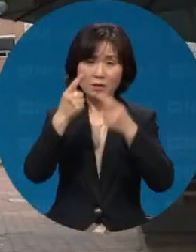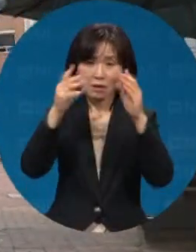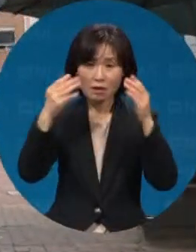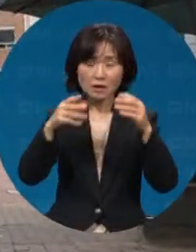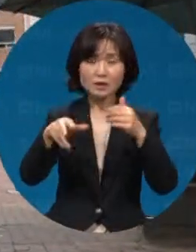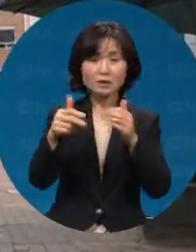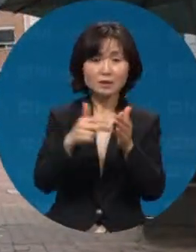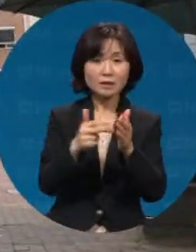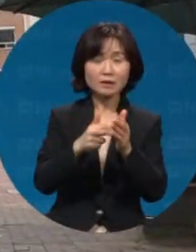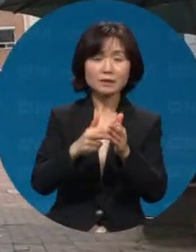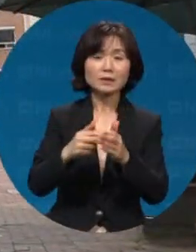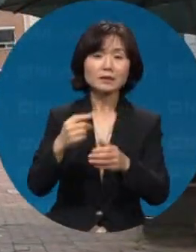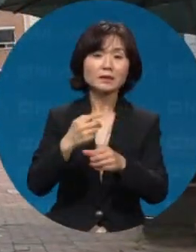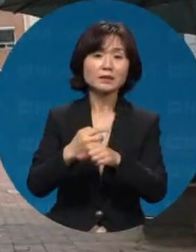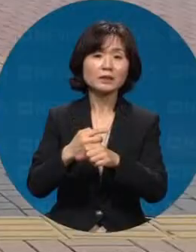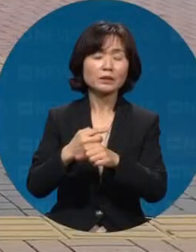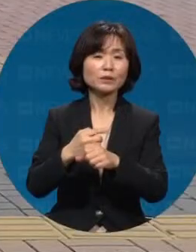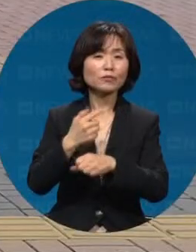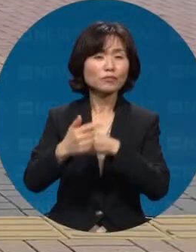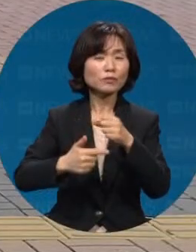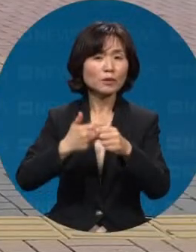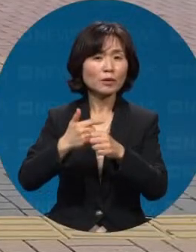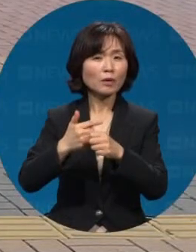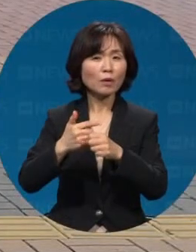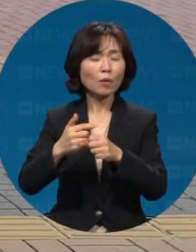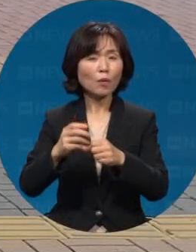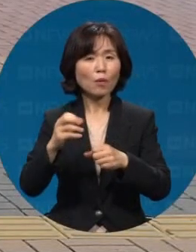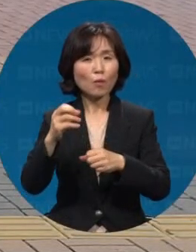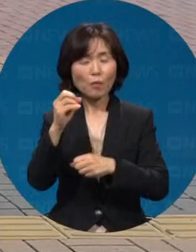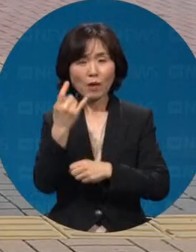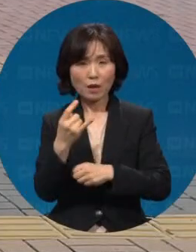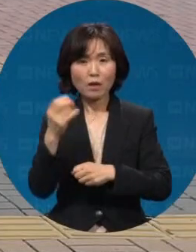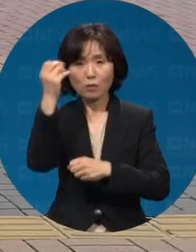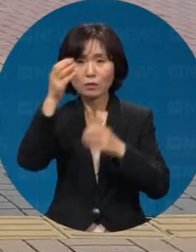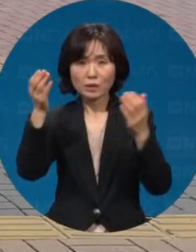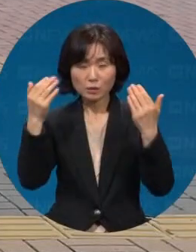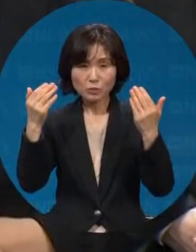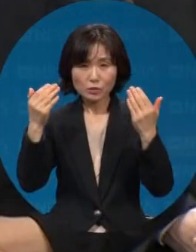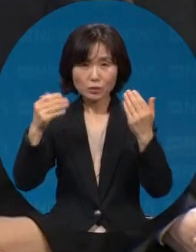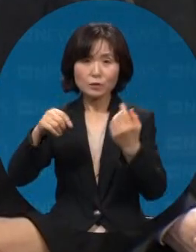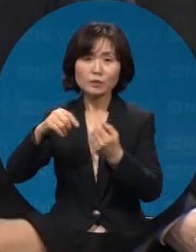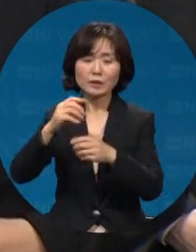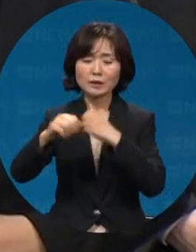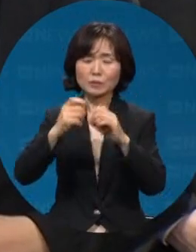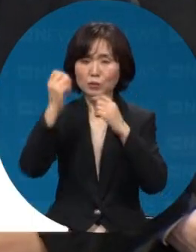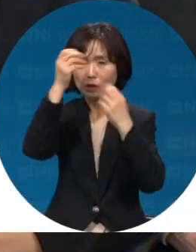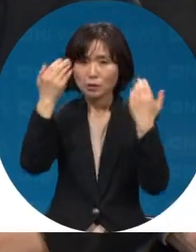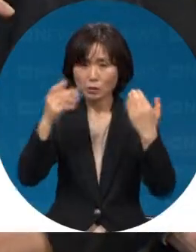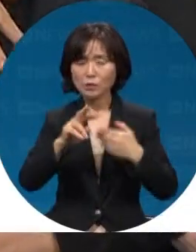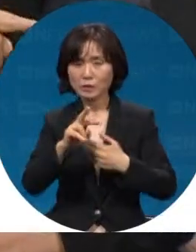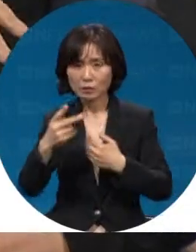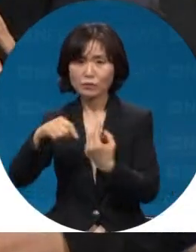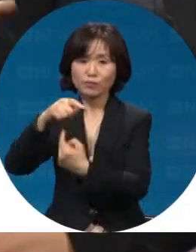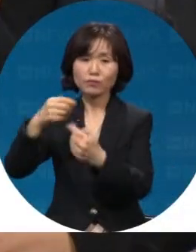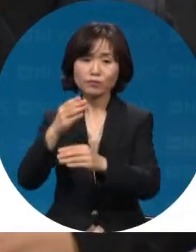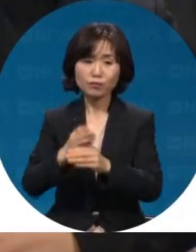설립했고 6년 뒤 전국단위 자사고 로 바꿔 운영해오고 있습니다 자사고